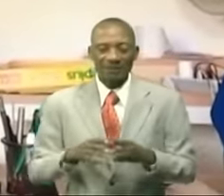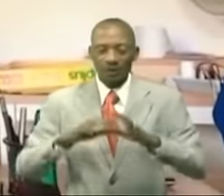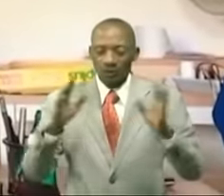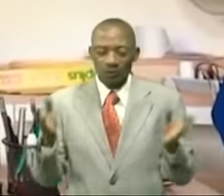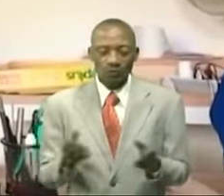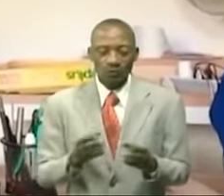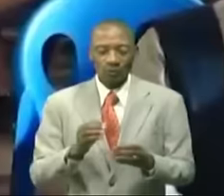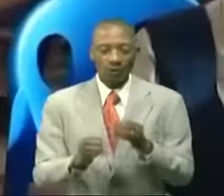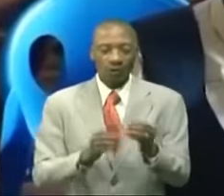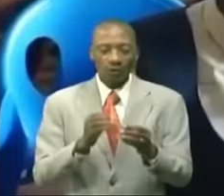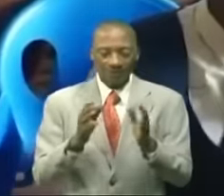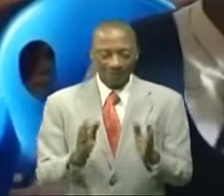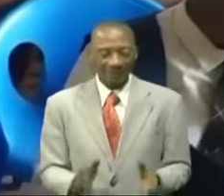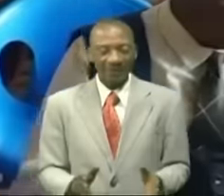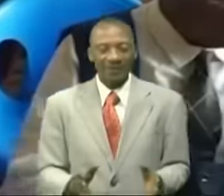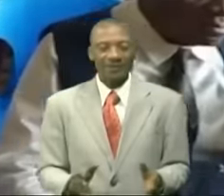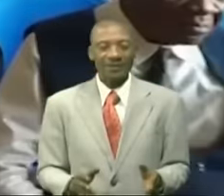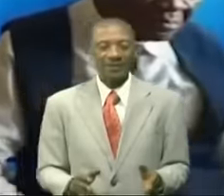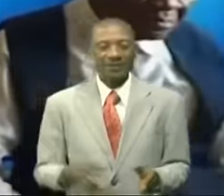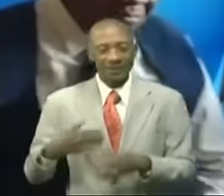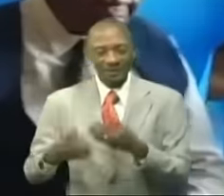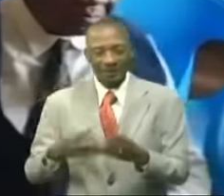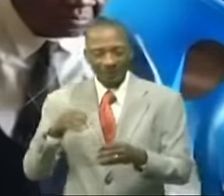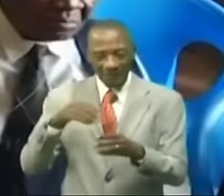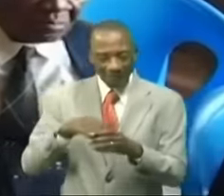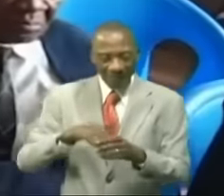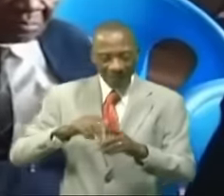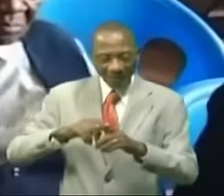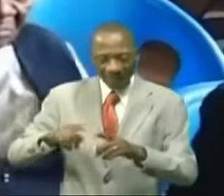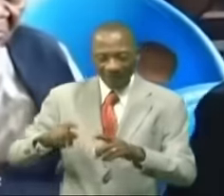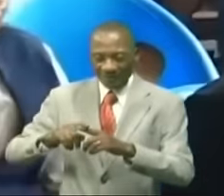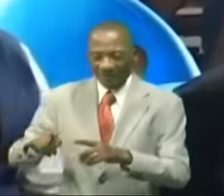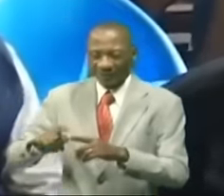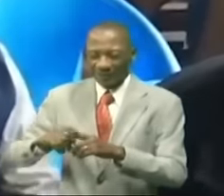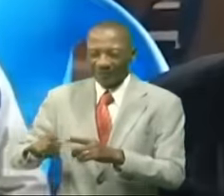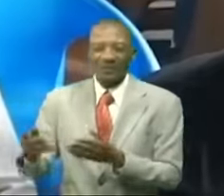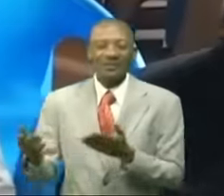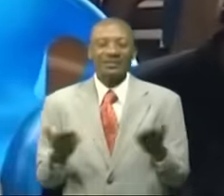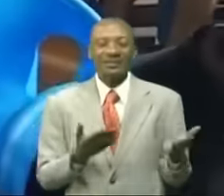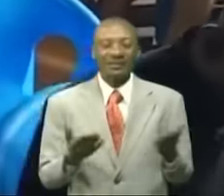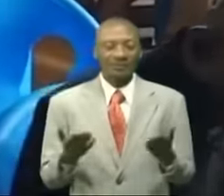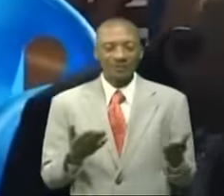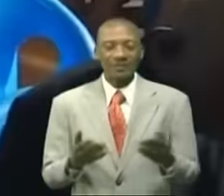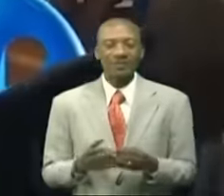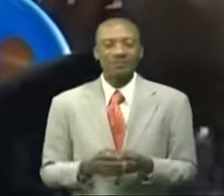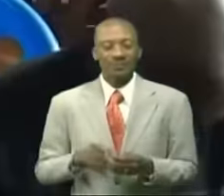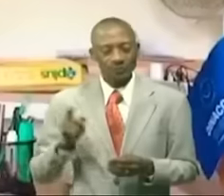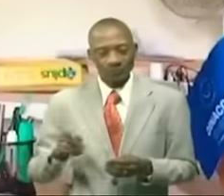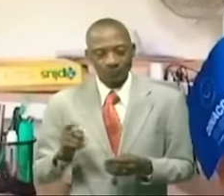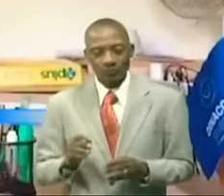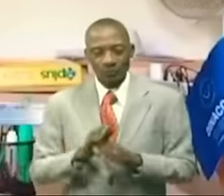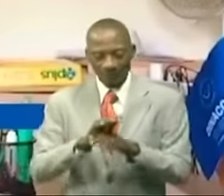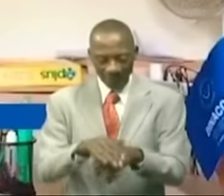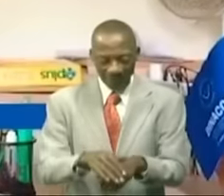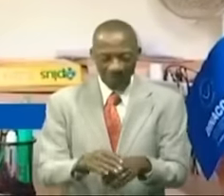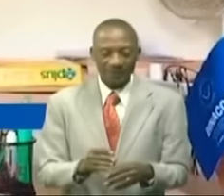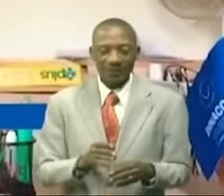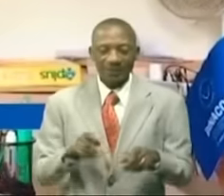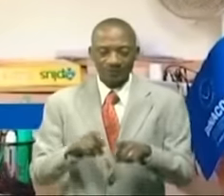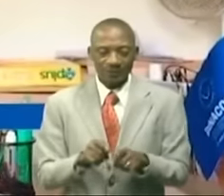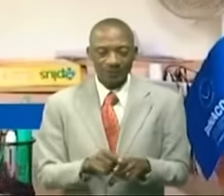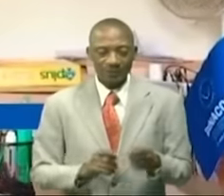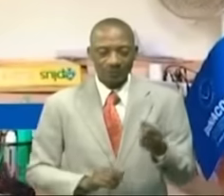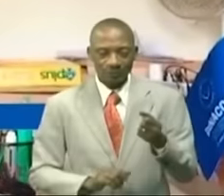tous les bureaux gestionnaires sans arrêter d'agrément doivent d'abord fermer. Nous avons responsabilisé